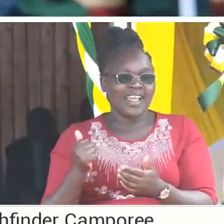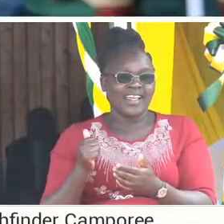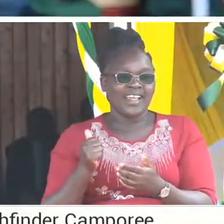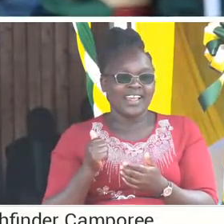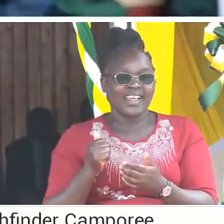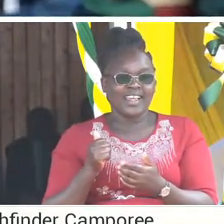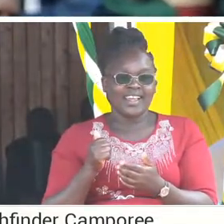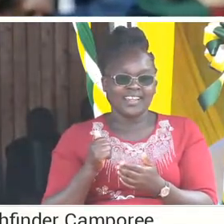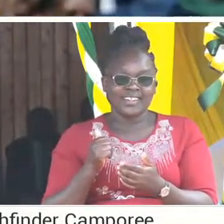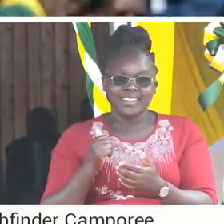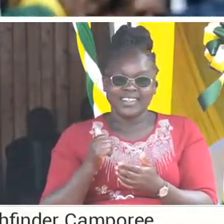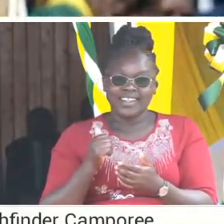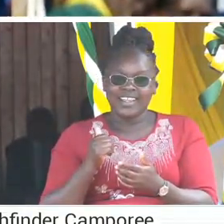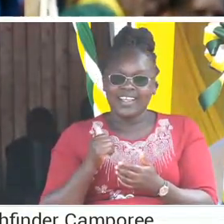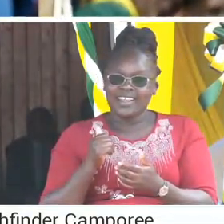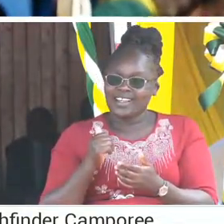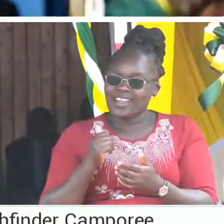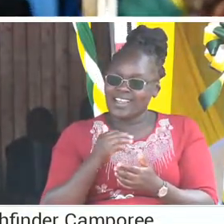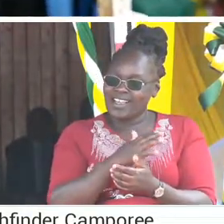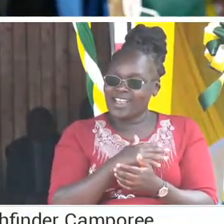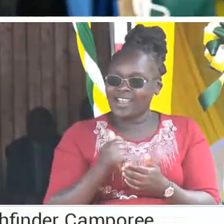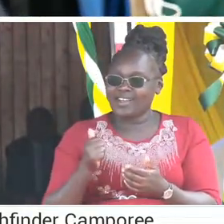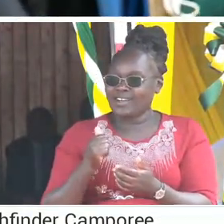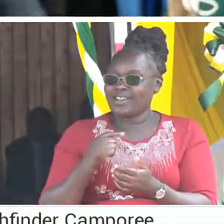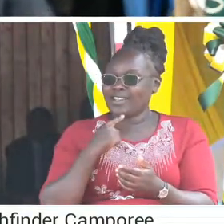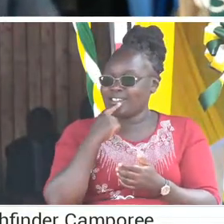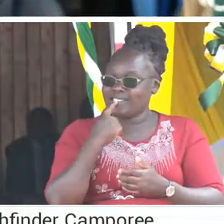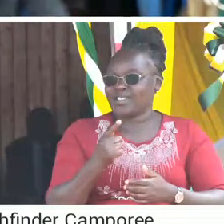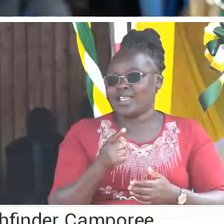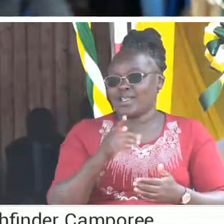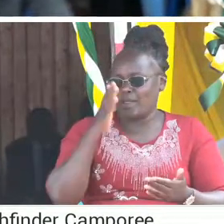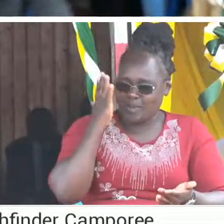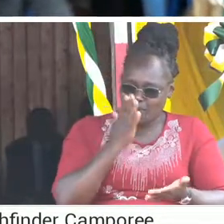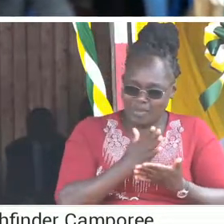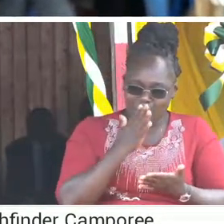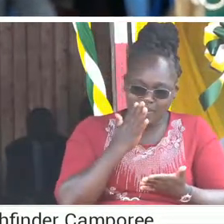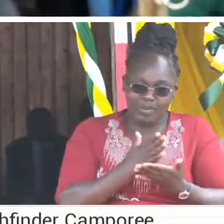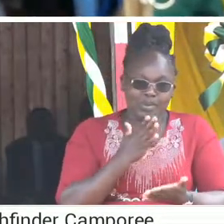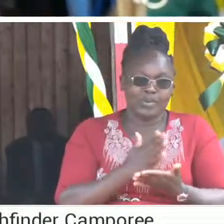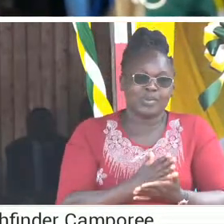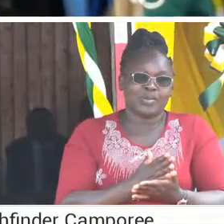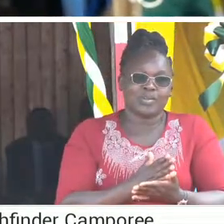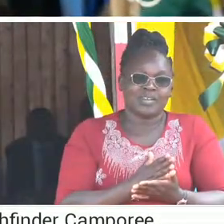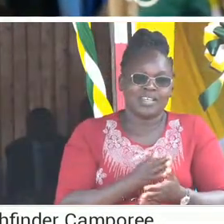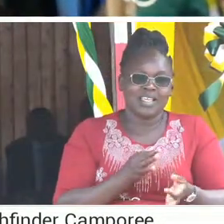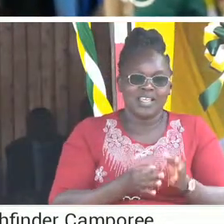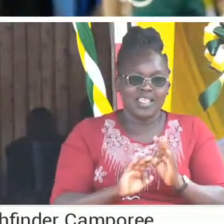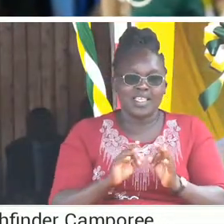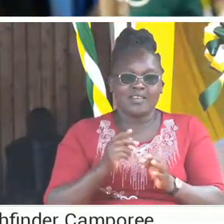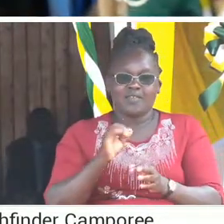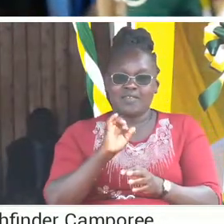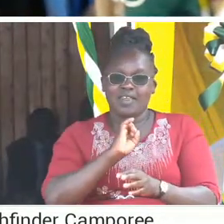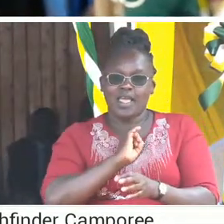kweli nikikutii, nishike amri zako, nikusikize, sifi." Haleluya!